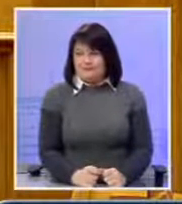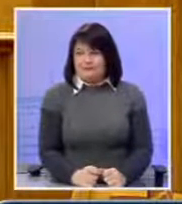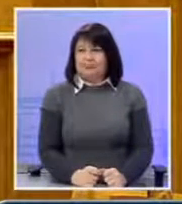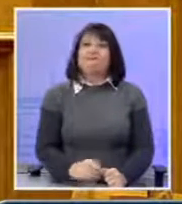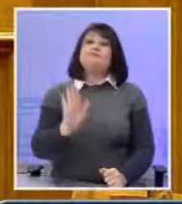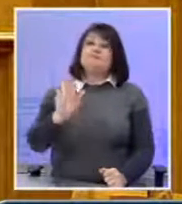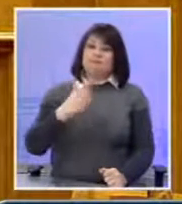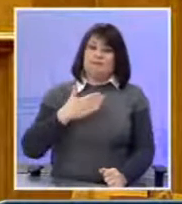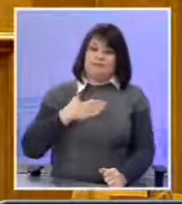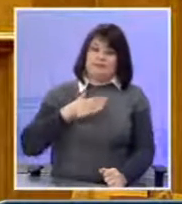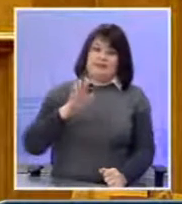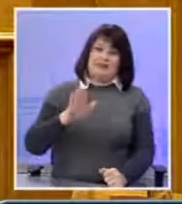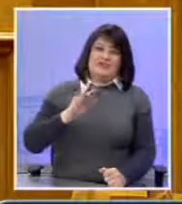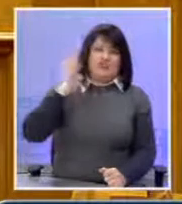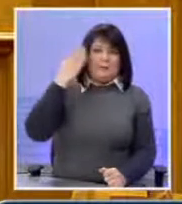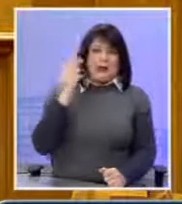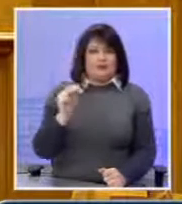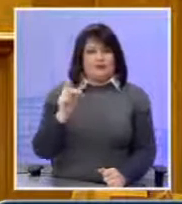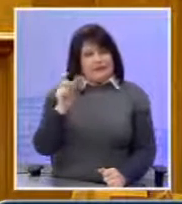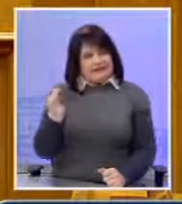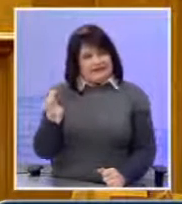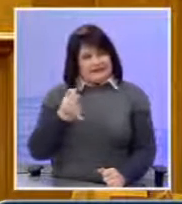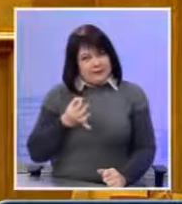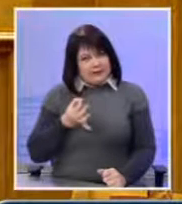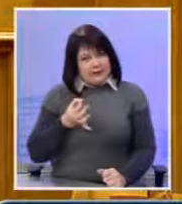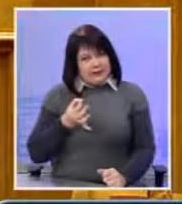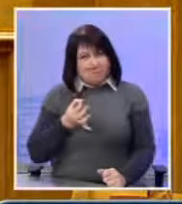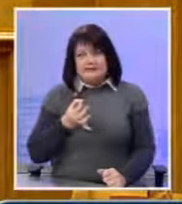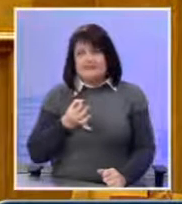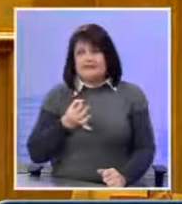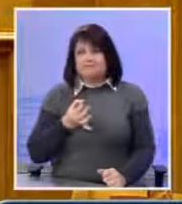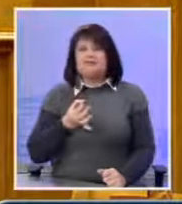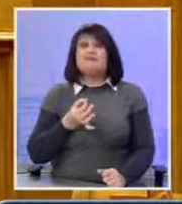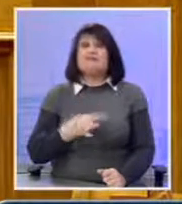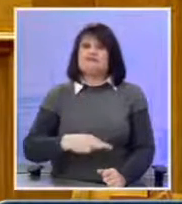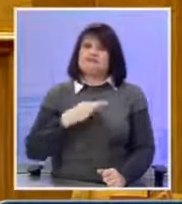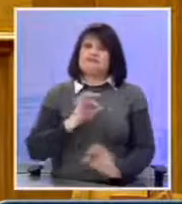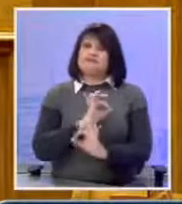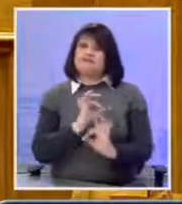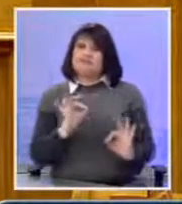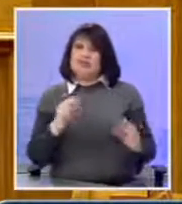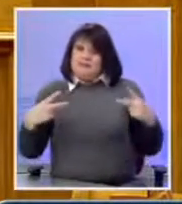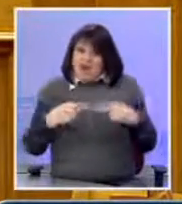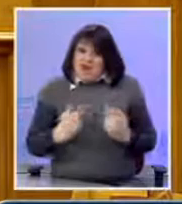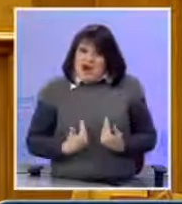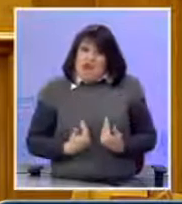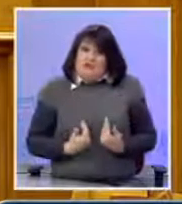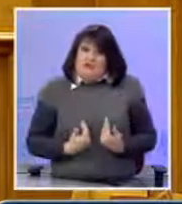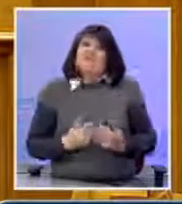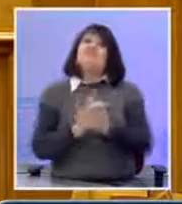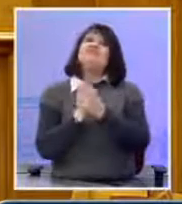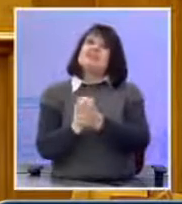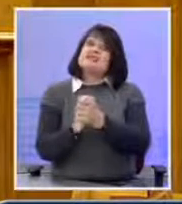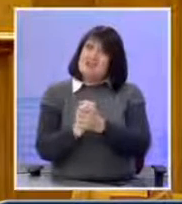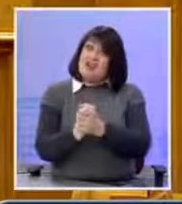Ευχαριστώ πολύ εσάς που είστε παλιός βουλευτής για την κοινοβουλευτική σας ευπρέπεια να διακόπτει τον νομιμητή. Σας συγχαίρω για